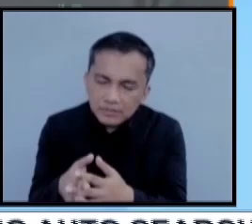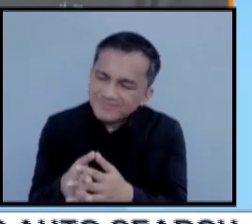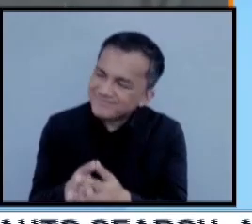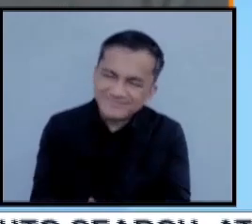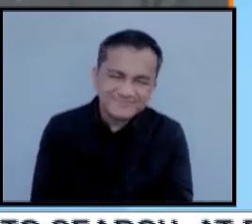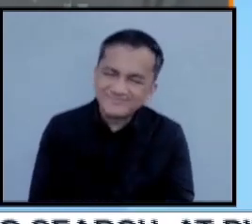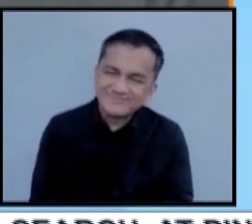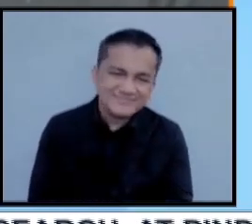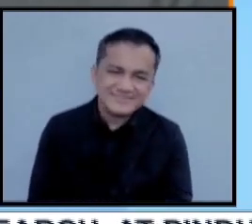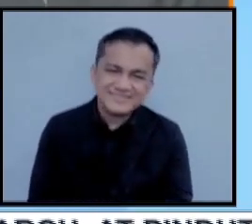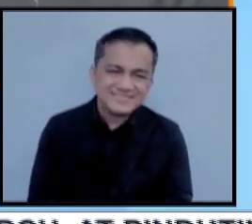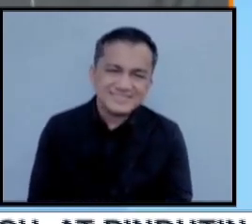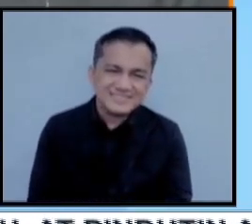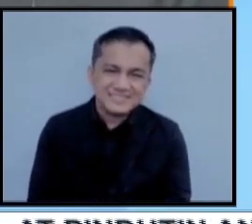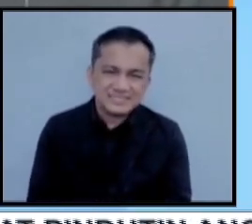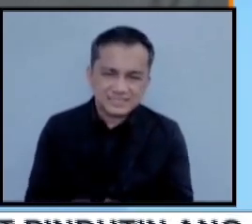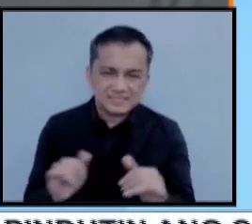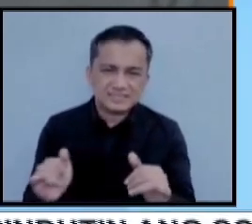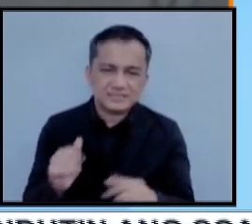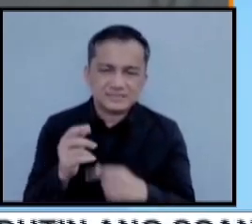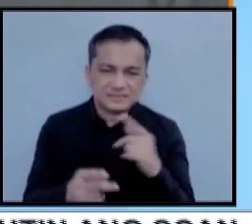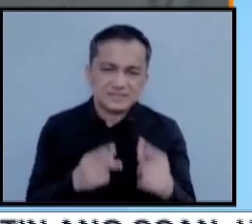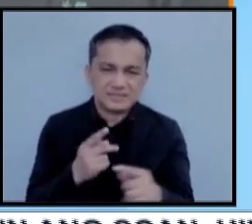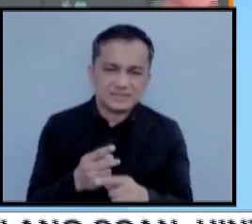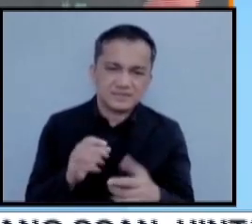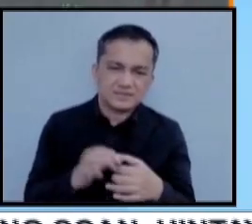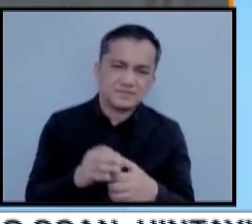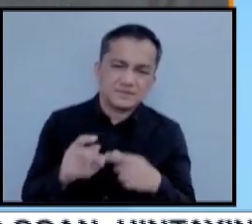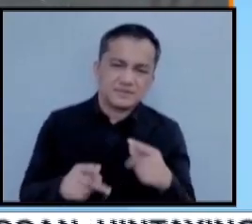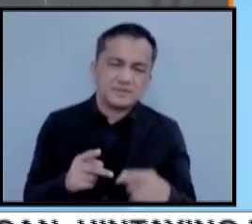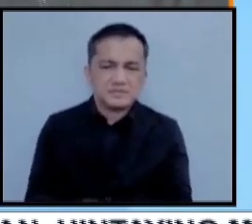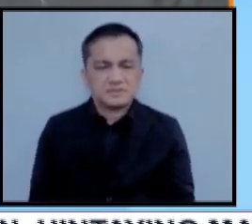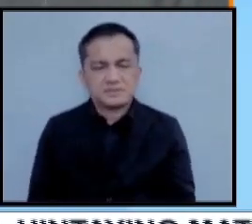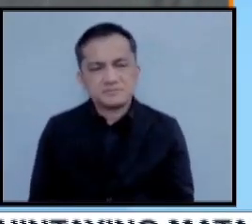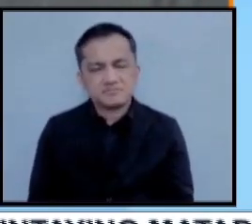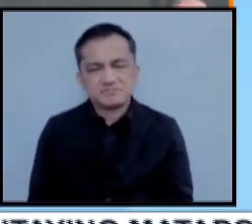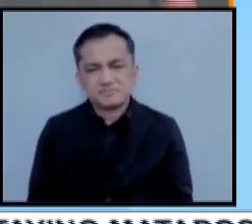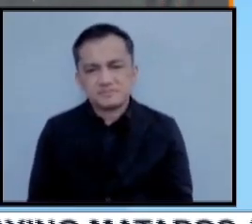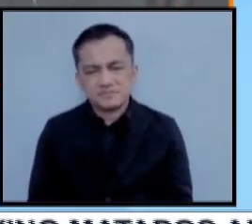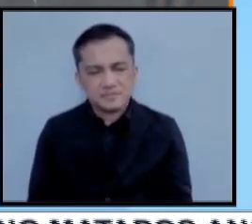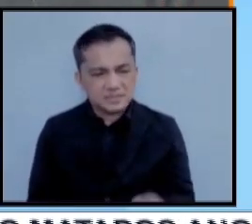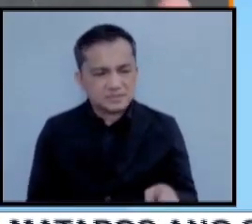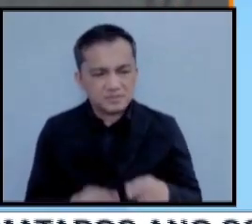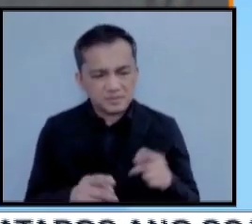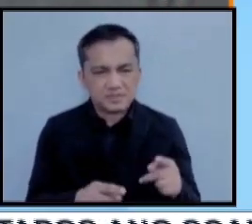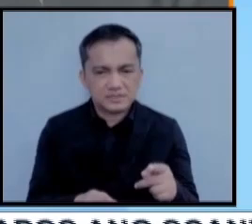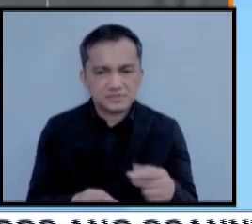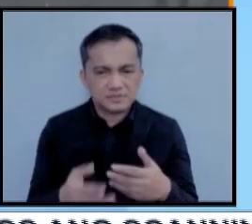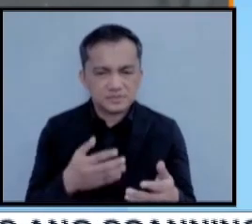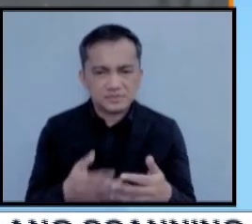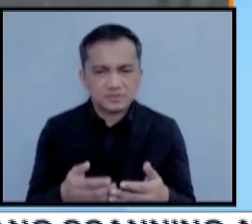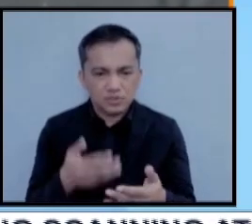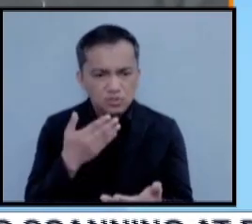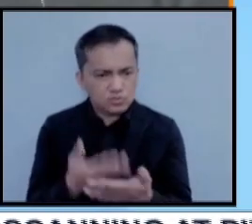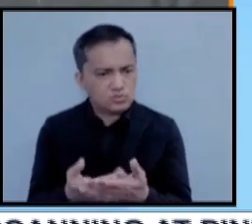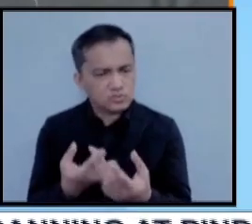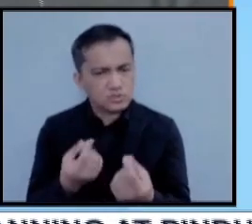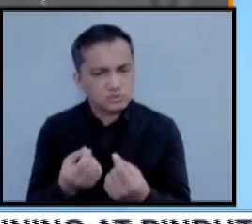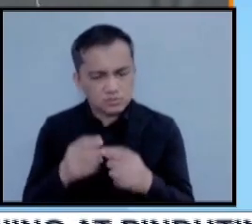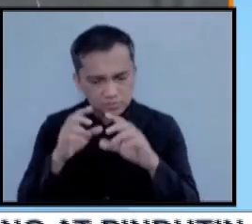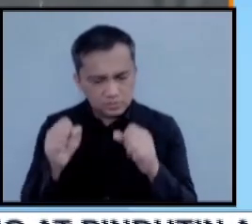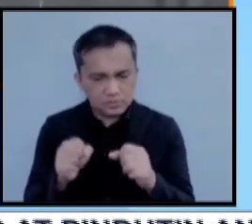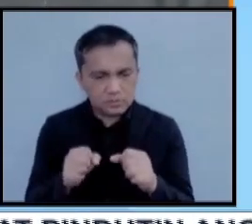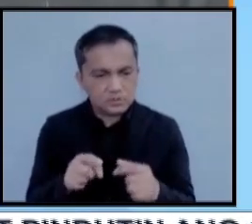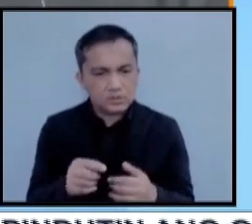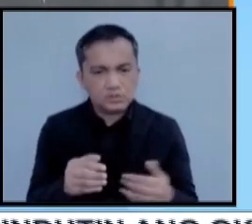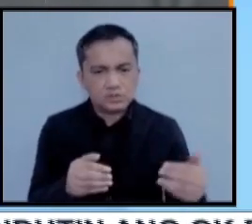course it comes from the same kind of people ito yyung mga tao na kahit maganda ang ginagawa ng pangulo ay